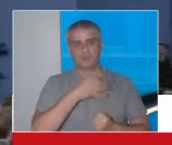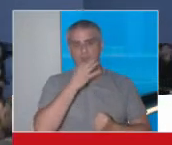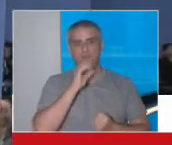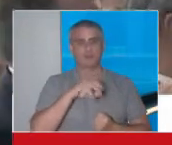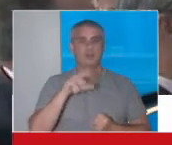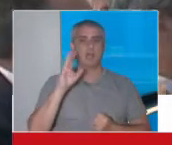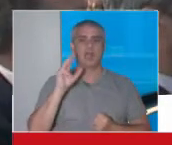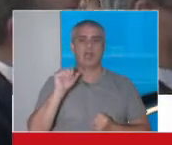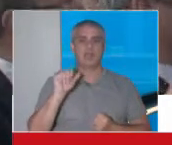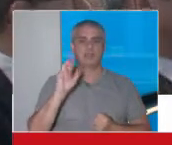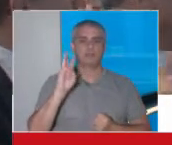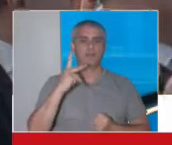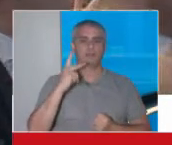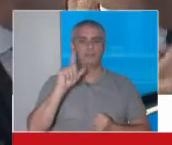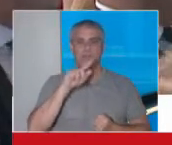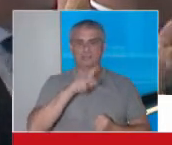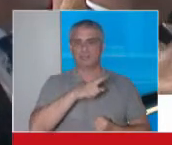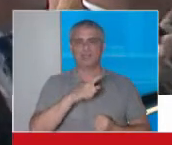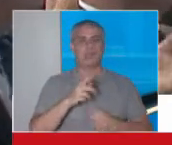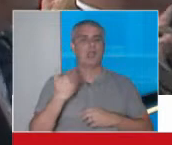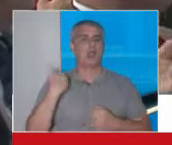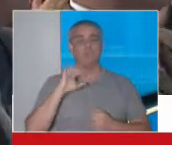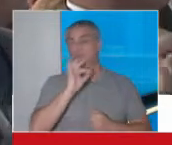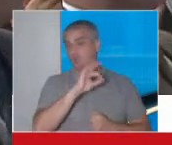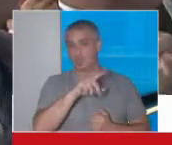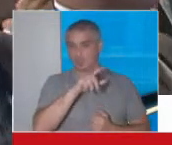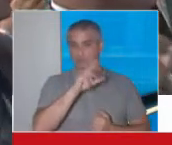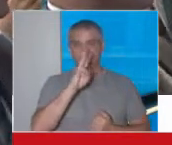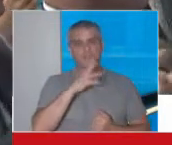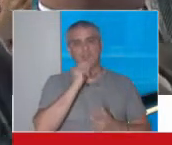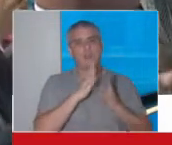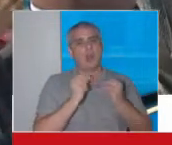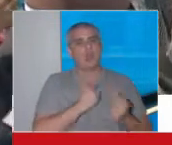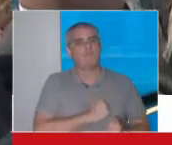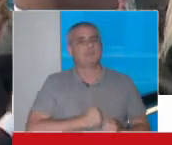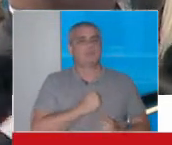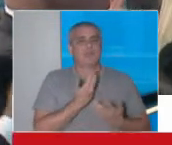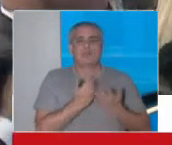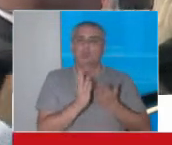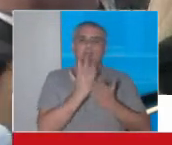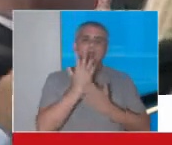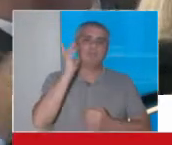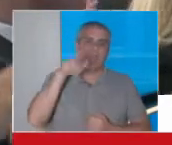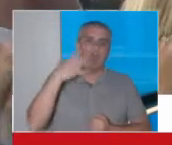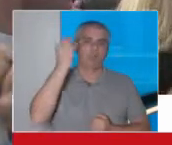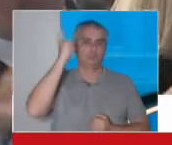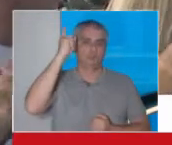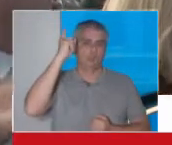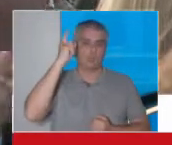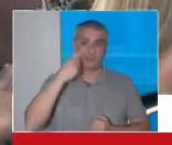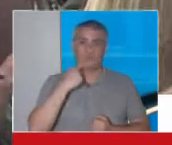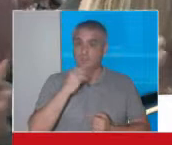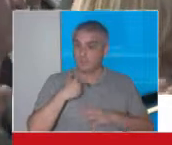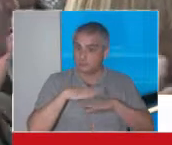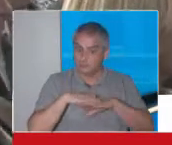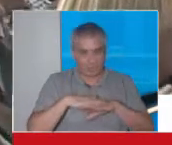שנגע לליבנו במיוחד, אלמנתו של אנדרי שפיצר, דיברה על האובדן ועל החוסר גם 50 שנה אחרי. אומרת, יש מי שאומר, האם אני